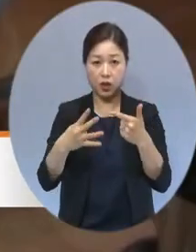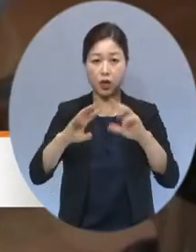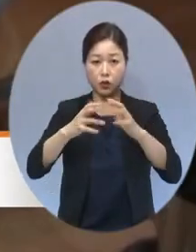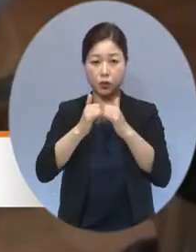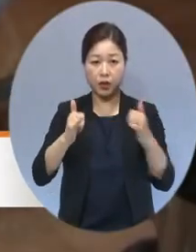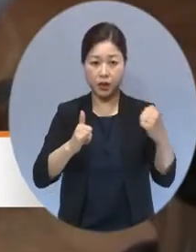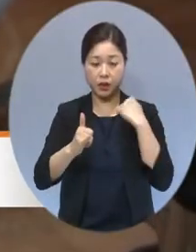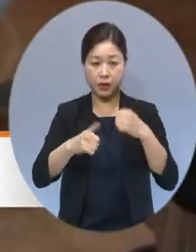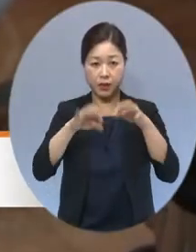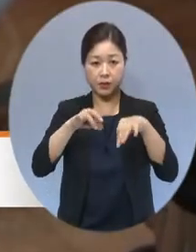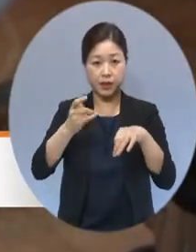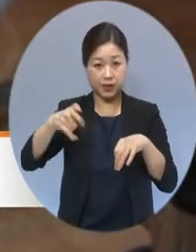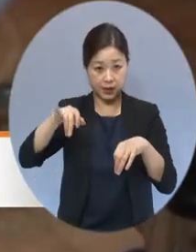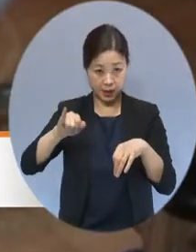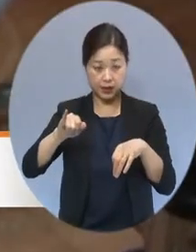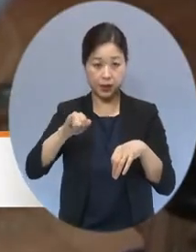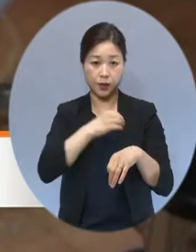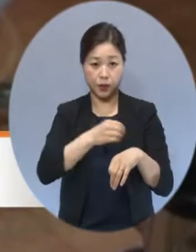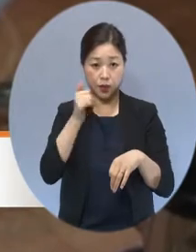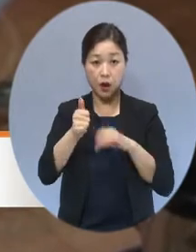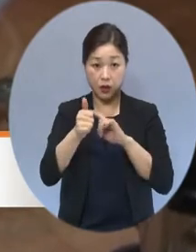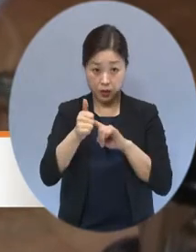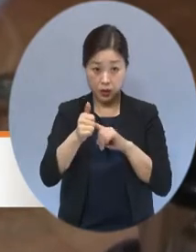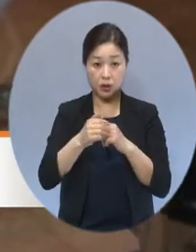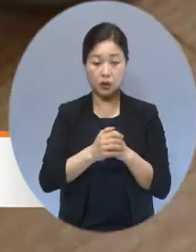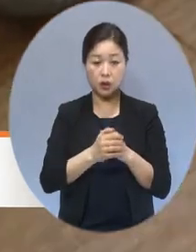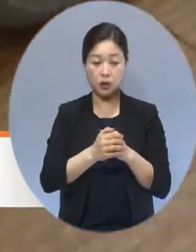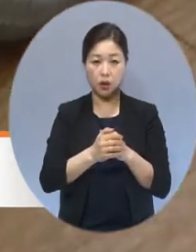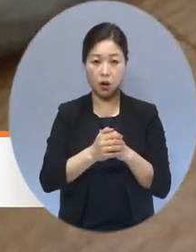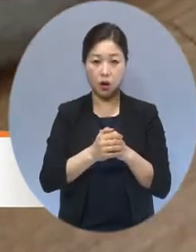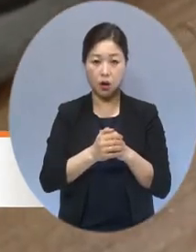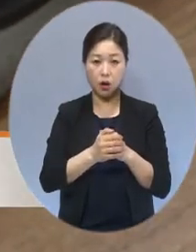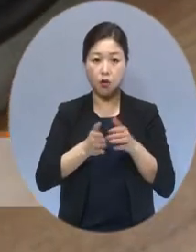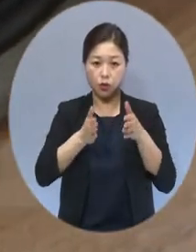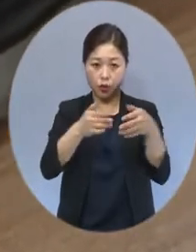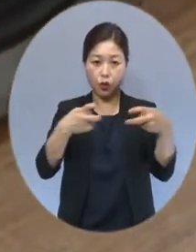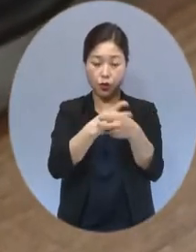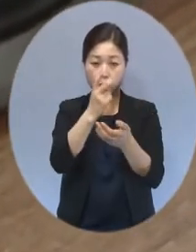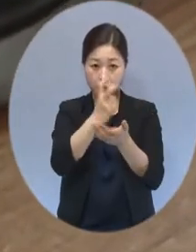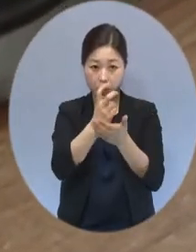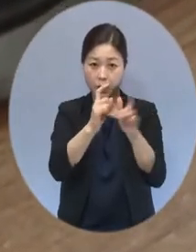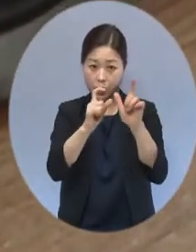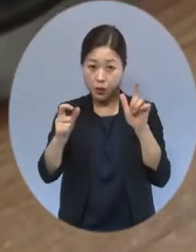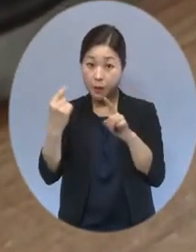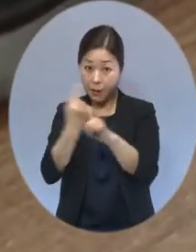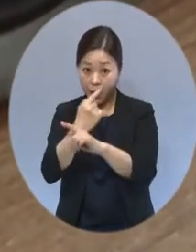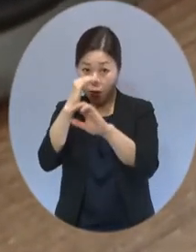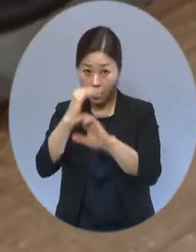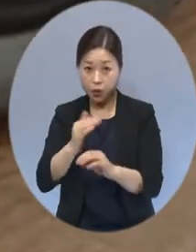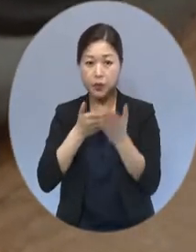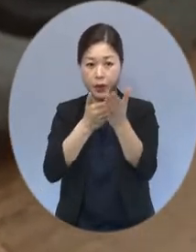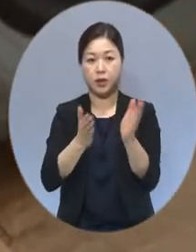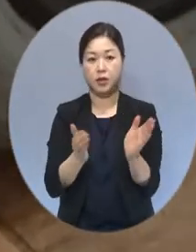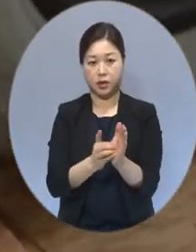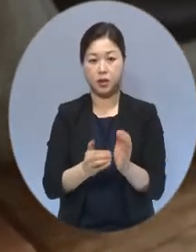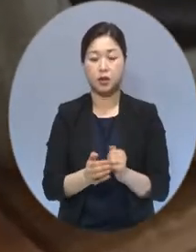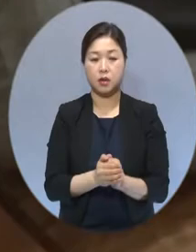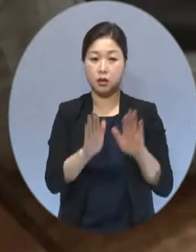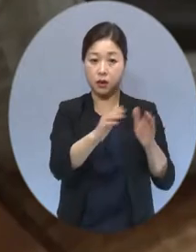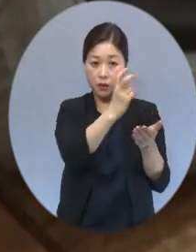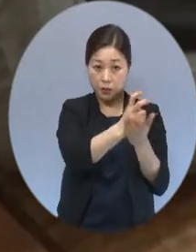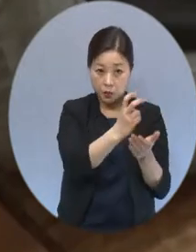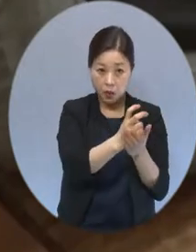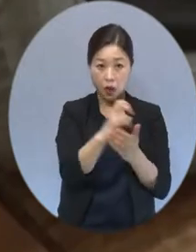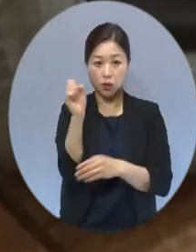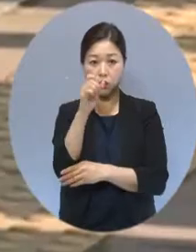이 같은 내용을 담은 도로교통법 일부개정법률안 을 대표발의 있습니다 하는 법 에서는 운전자가 5분을 초과하지